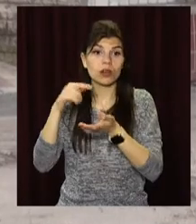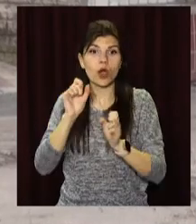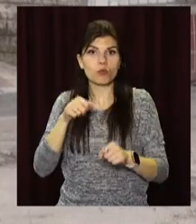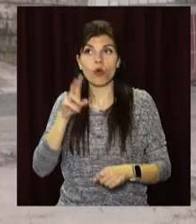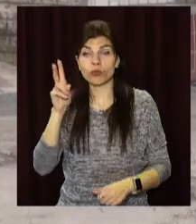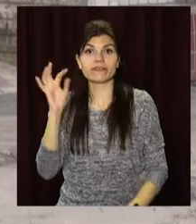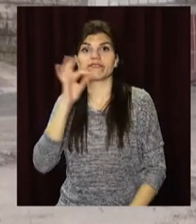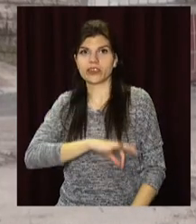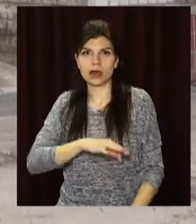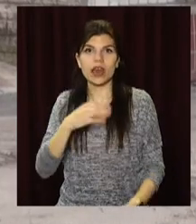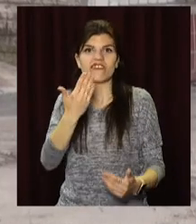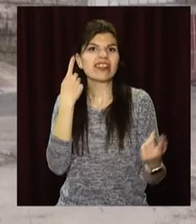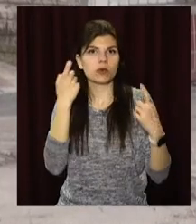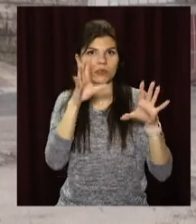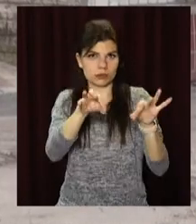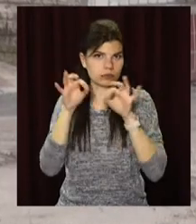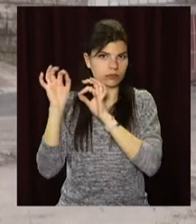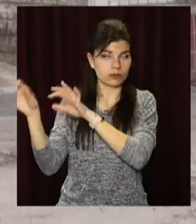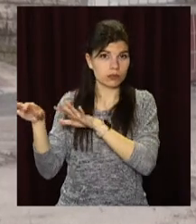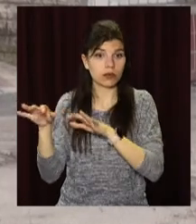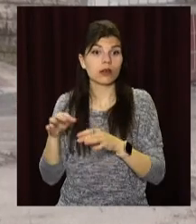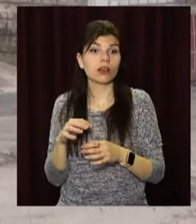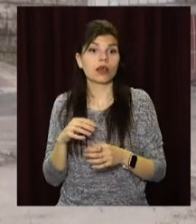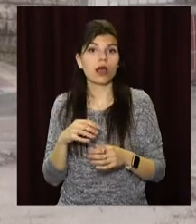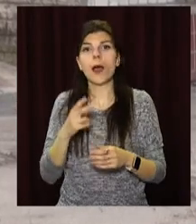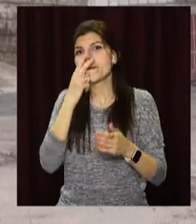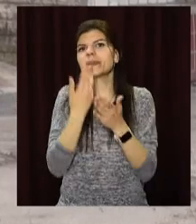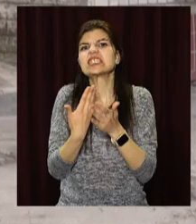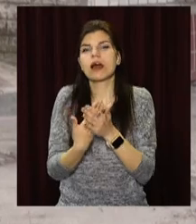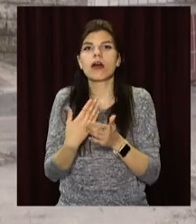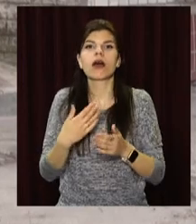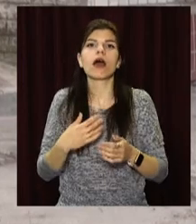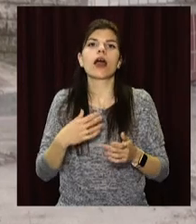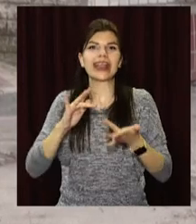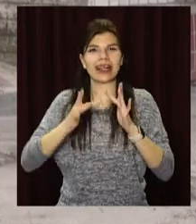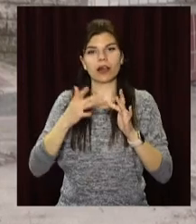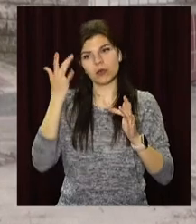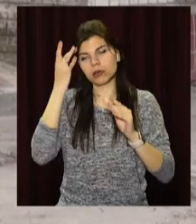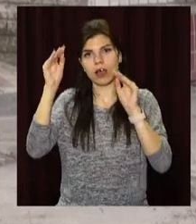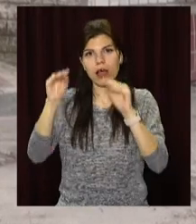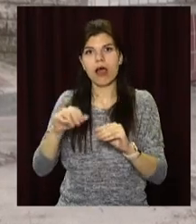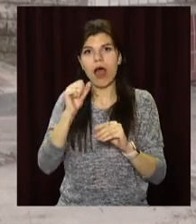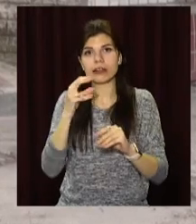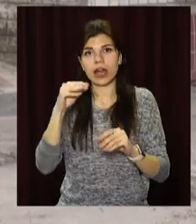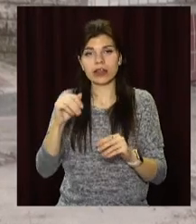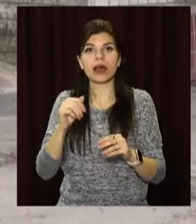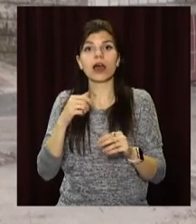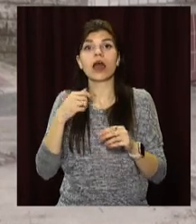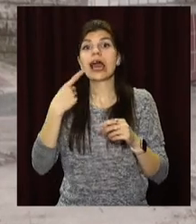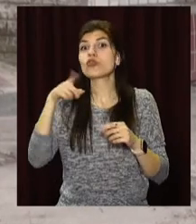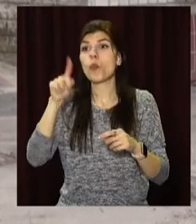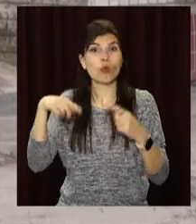скористатися цим відповідності і, представивши з вами в системі інтернет, а саме заповнюючи анкету, вказавши інший